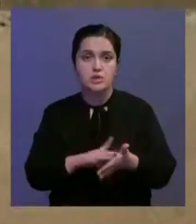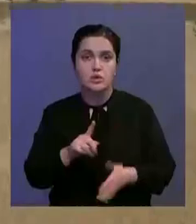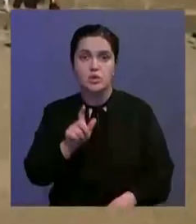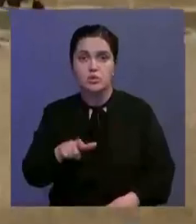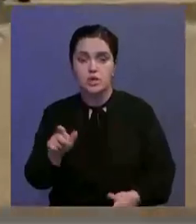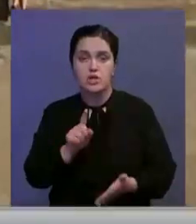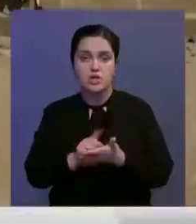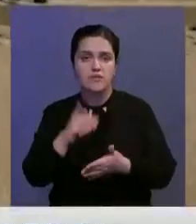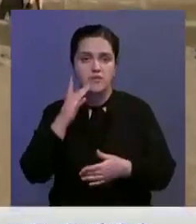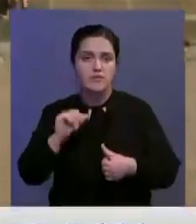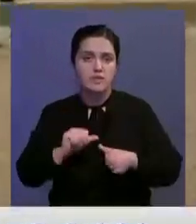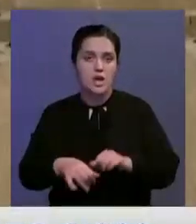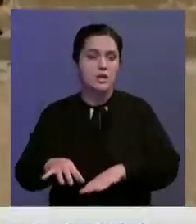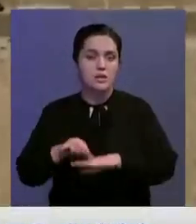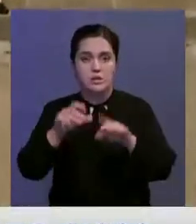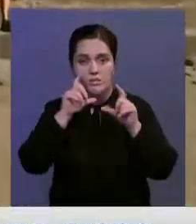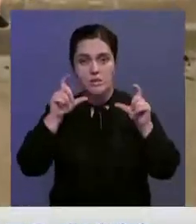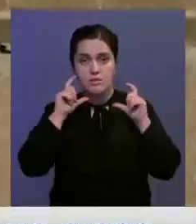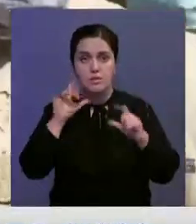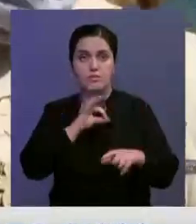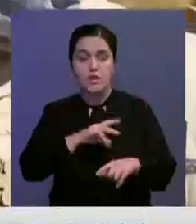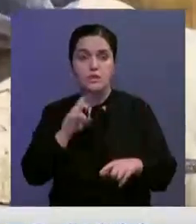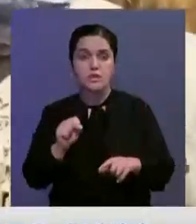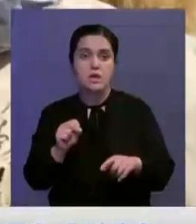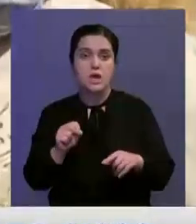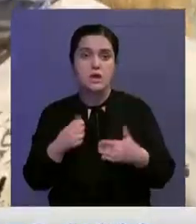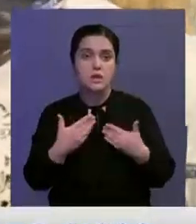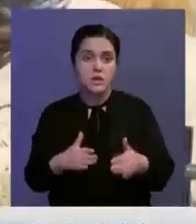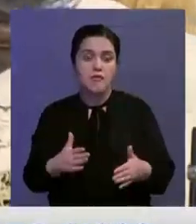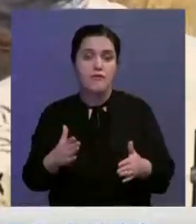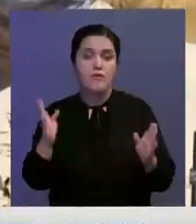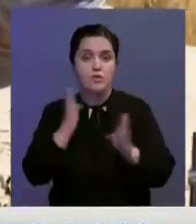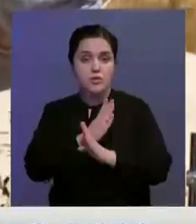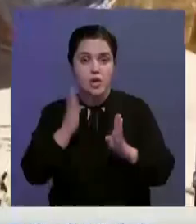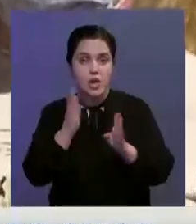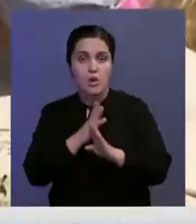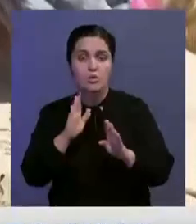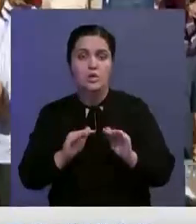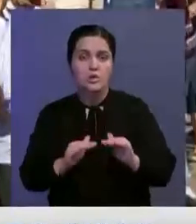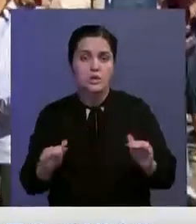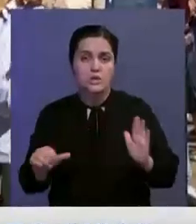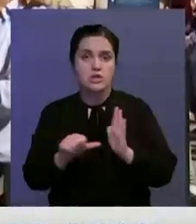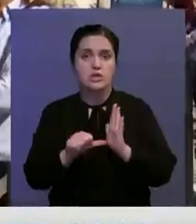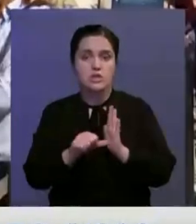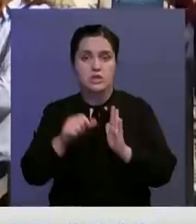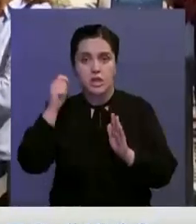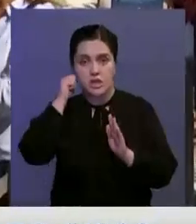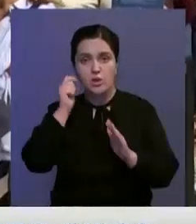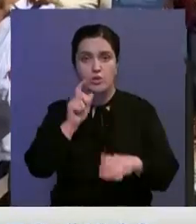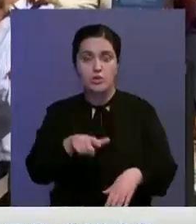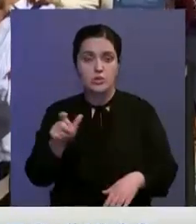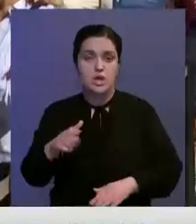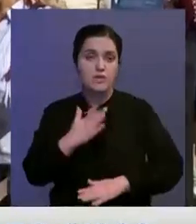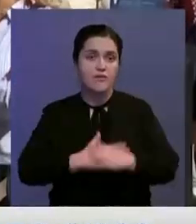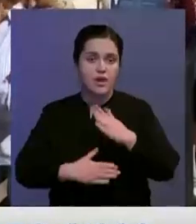указано, что люди должны всегда носить маски, используя их даже на открытом воздухе. Исключение для детей 6 лет,